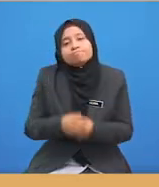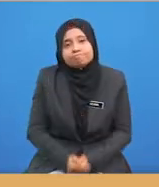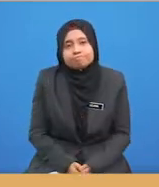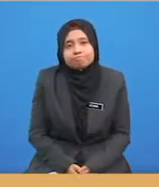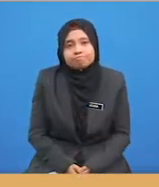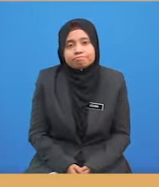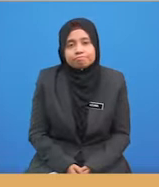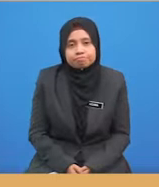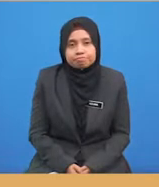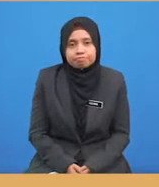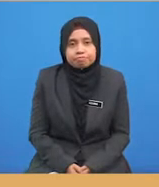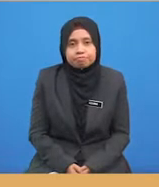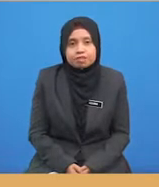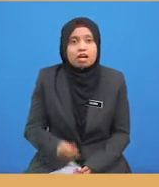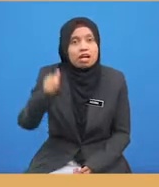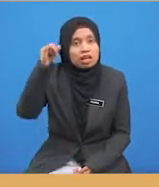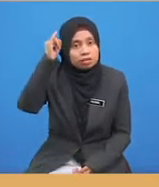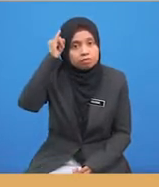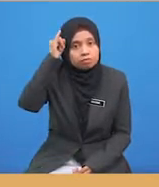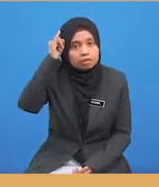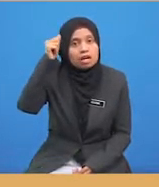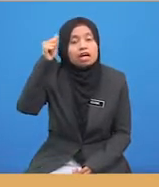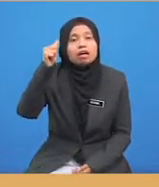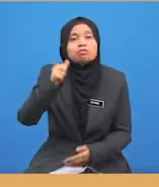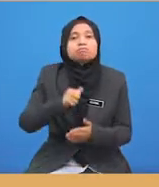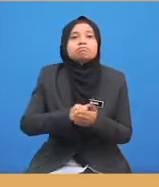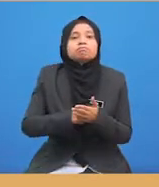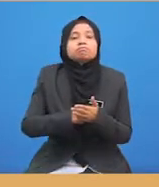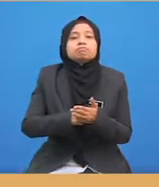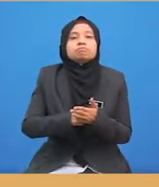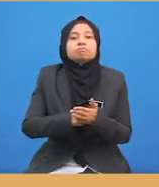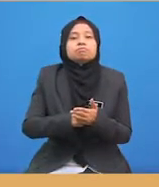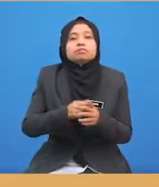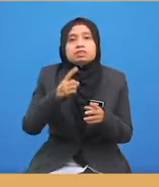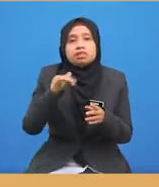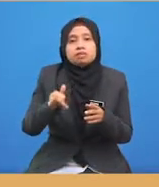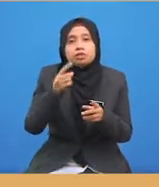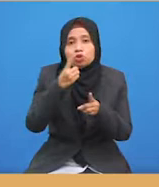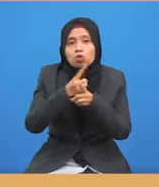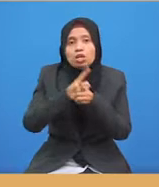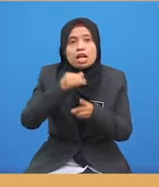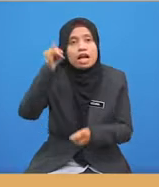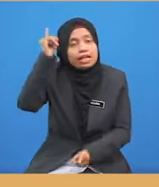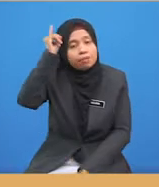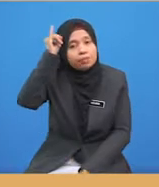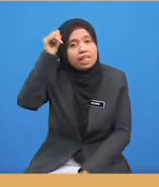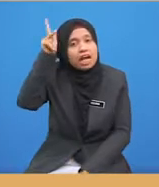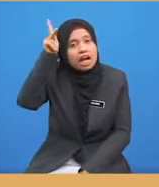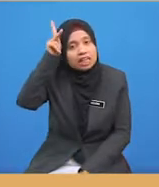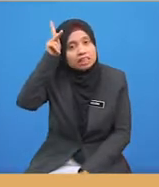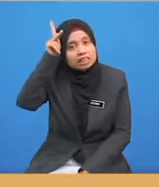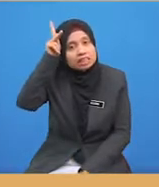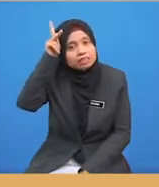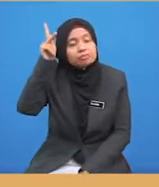ya? Arnold? Maaf, jawapan anda kurang tepat. Arnold Toynbee